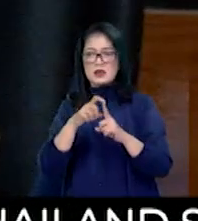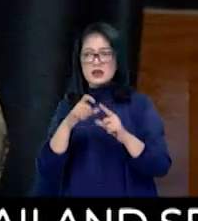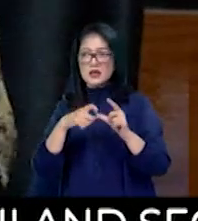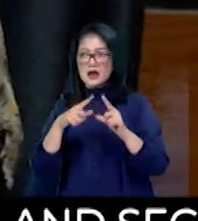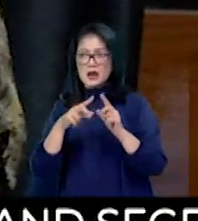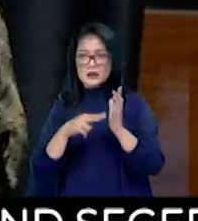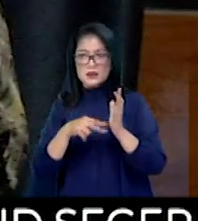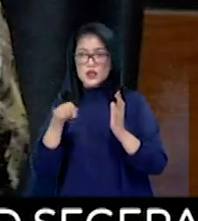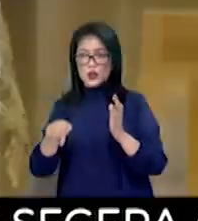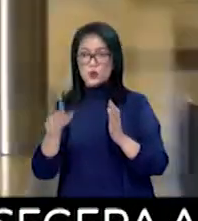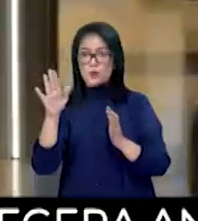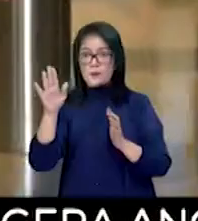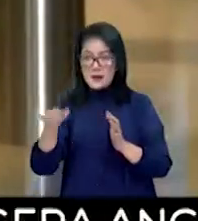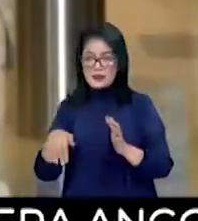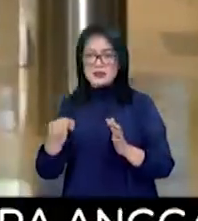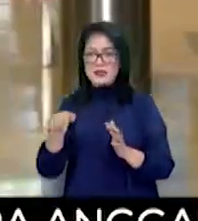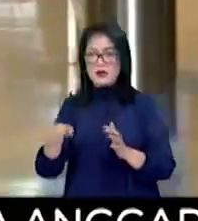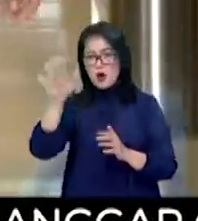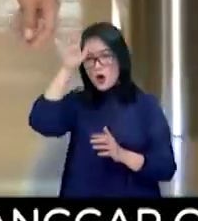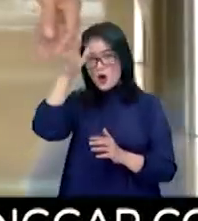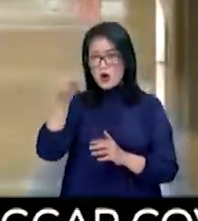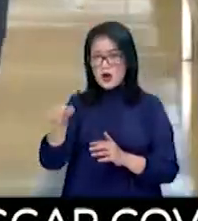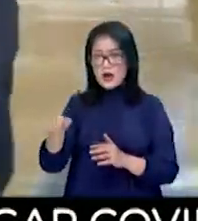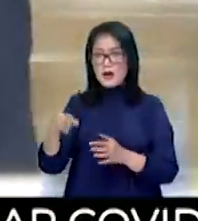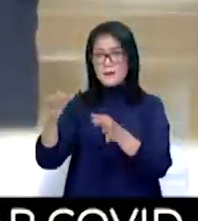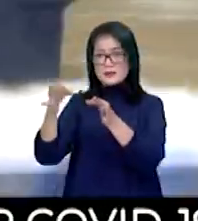binaan di lapas Sukamiskin.